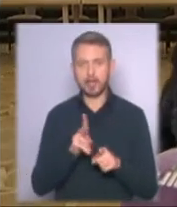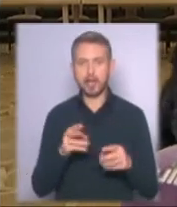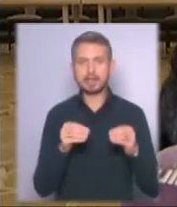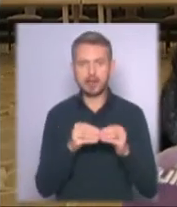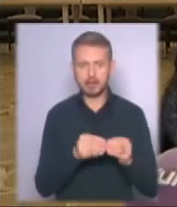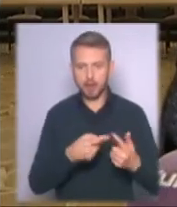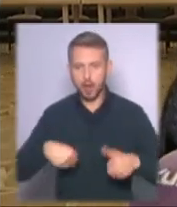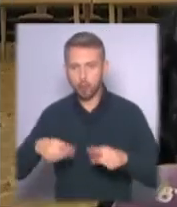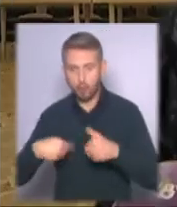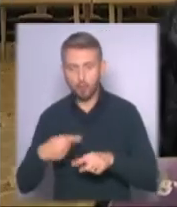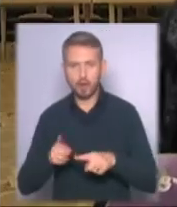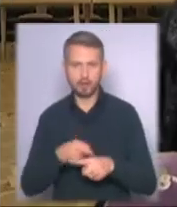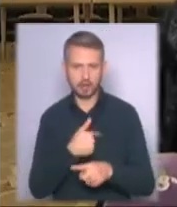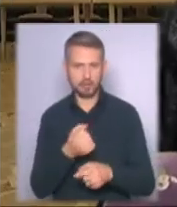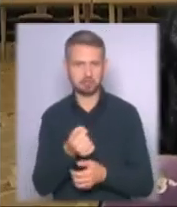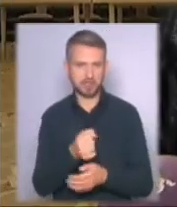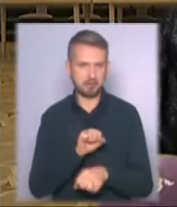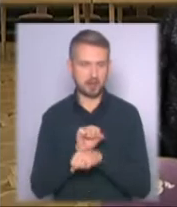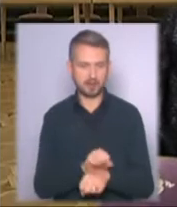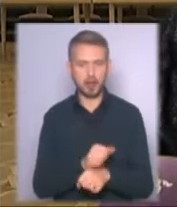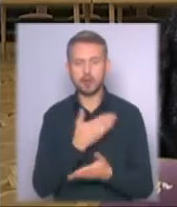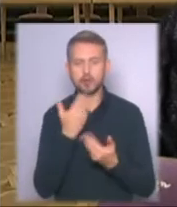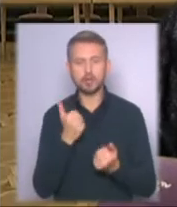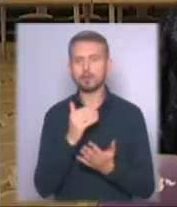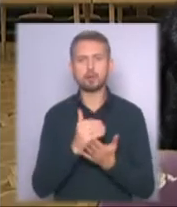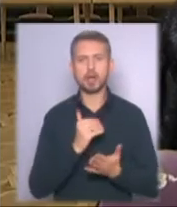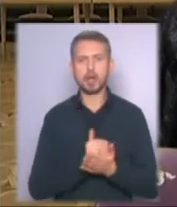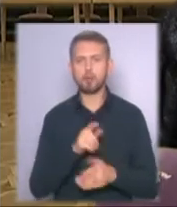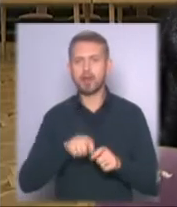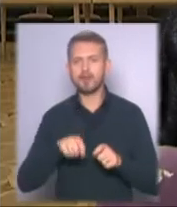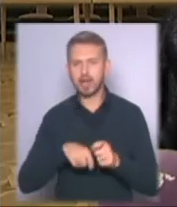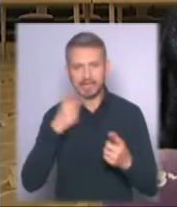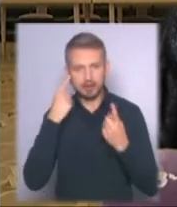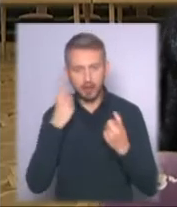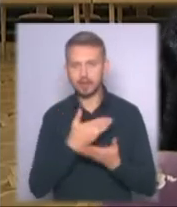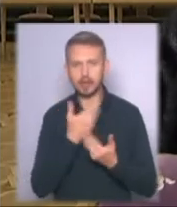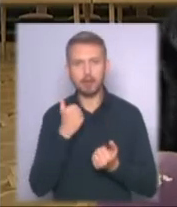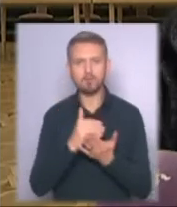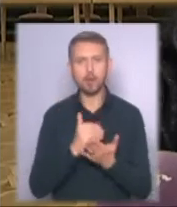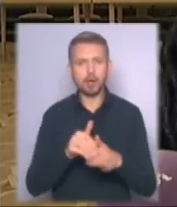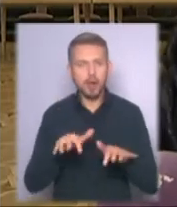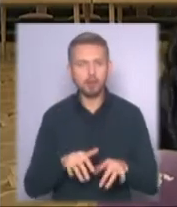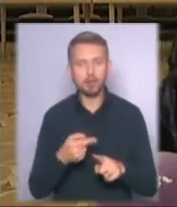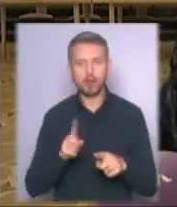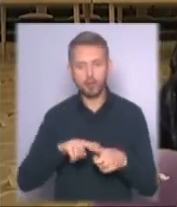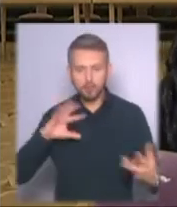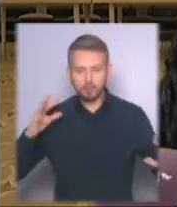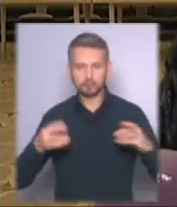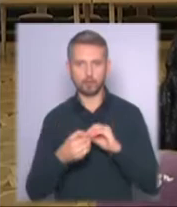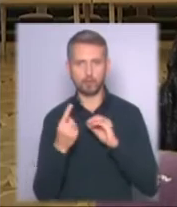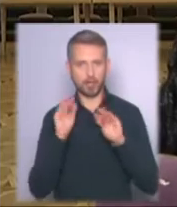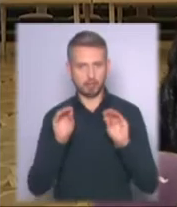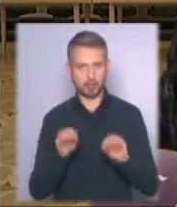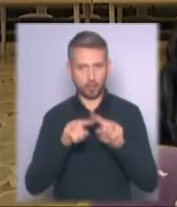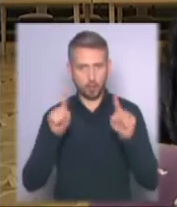це немножко нас притормозило. Не існує програми перевірки даних, не існує програми, які розбивають все в один протокол.